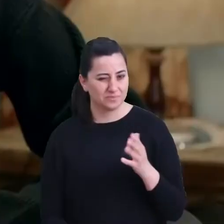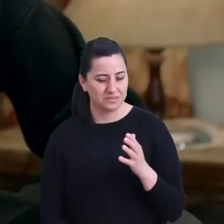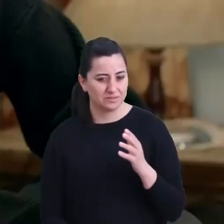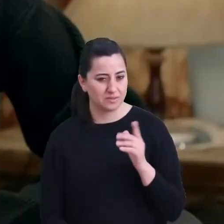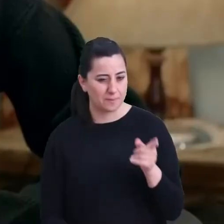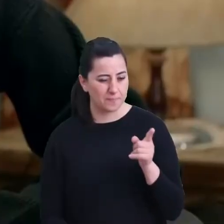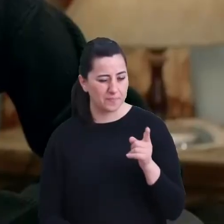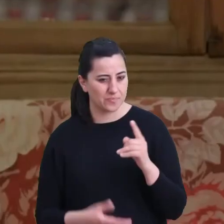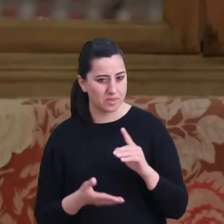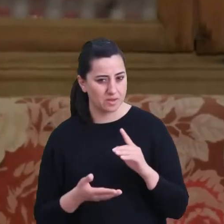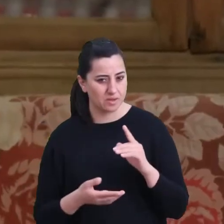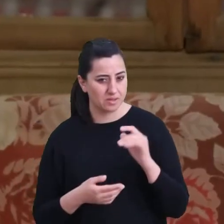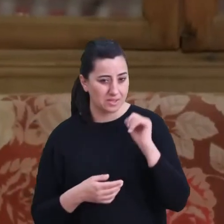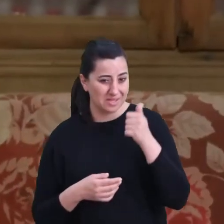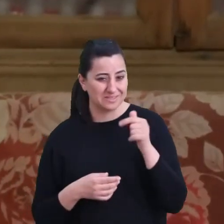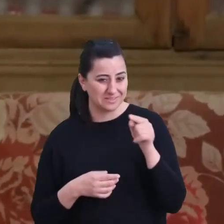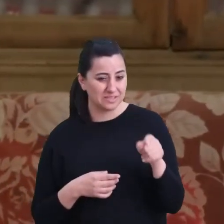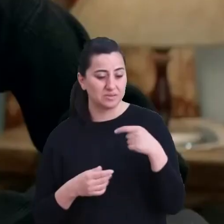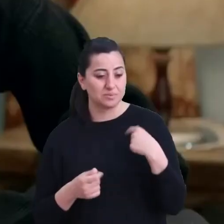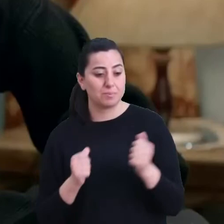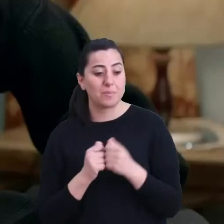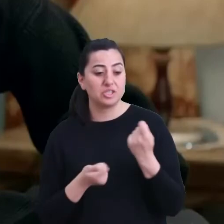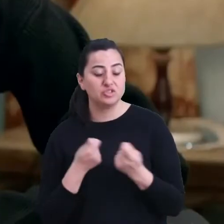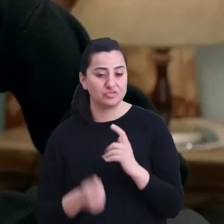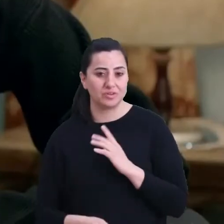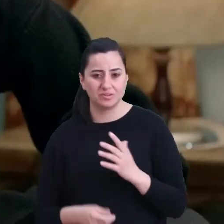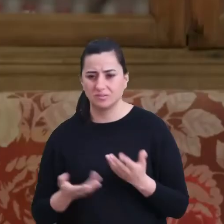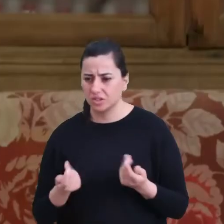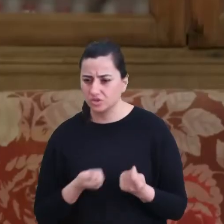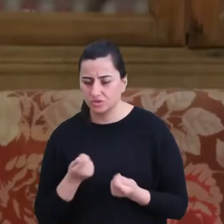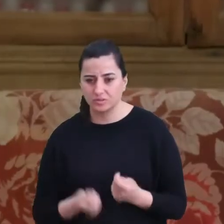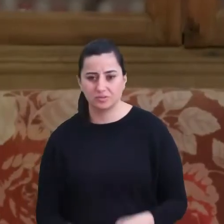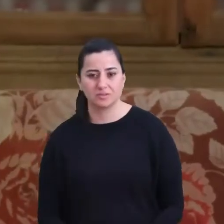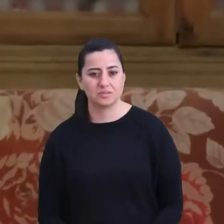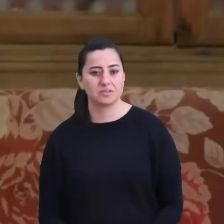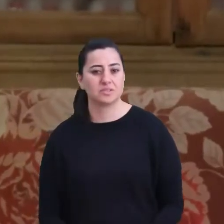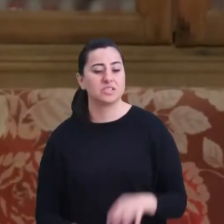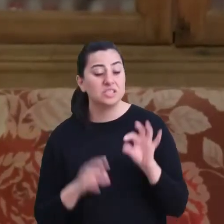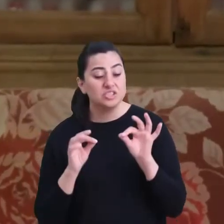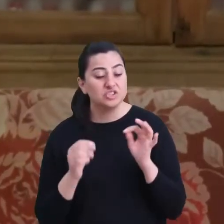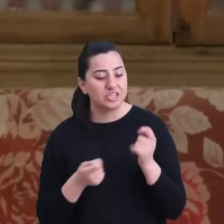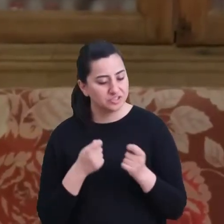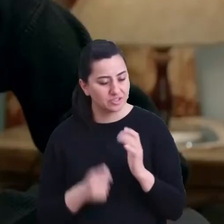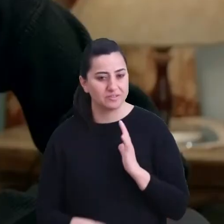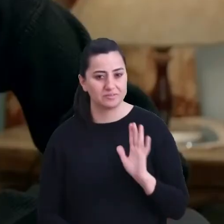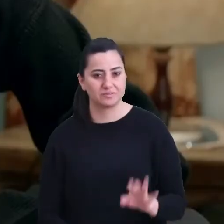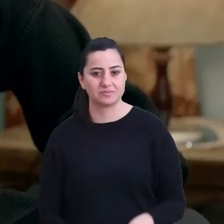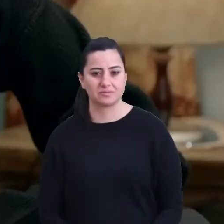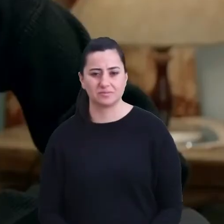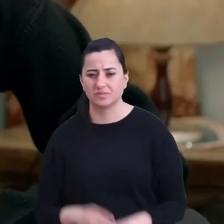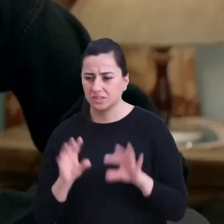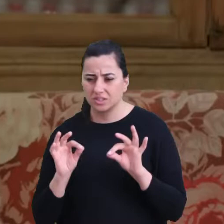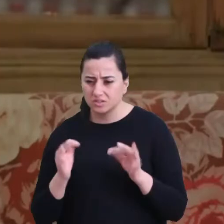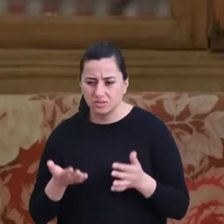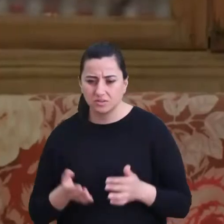Ersin'e yanaştı. Yarın seninle işimiz var. Ne işi? İnce işler, ince.